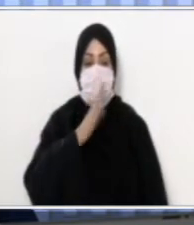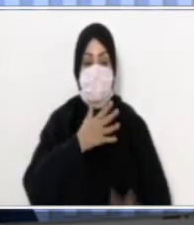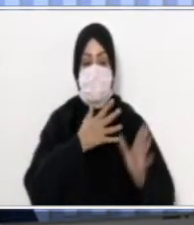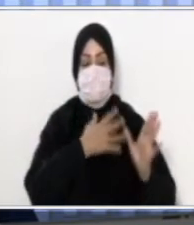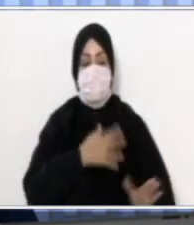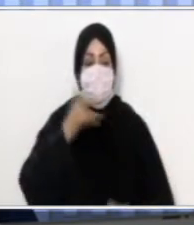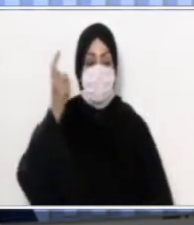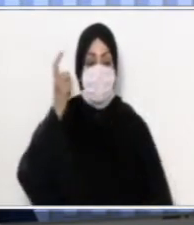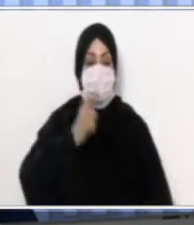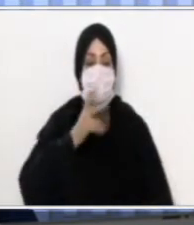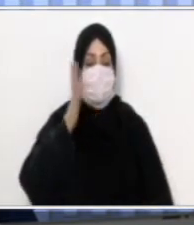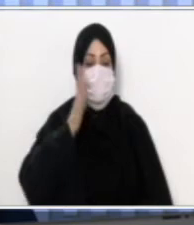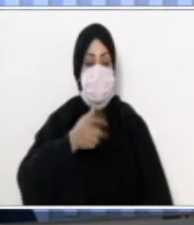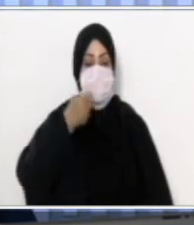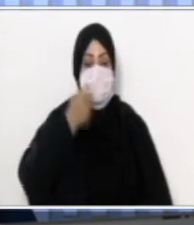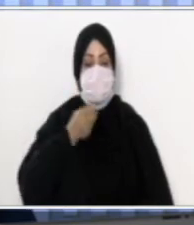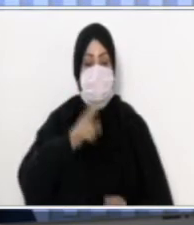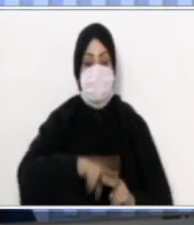وصحبه ومن اهتدى بهداه.